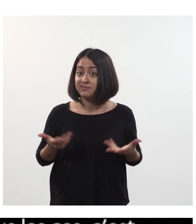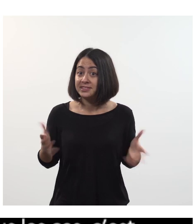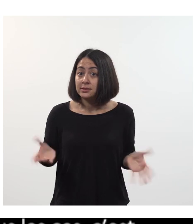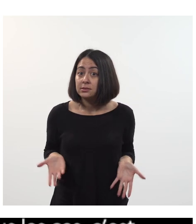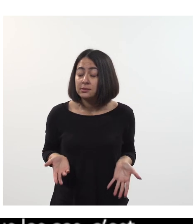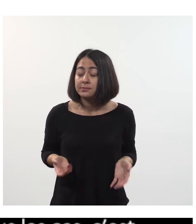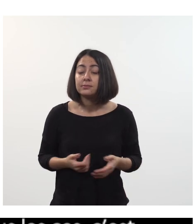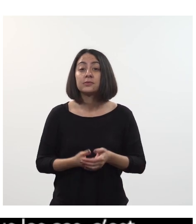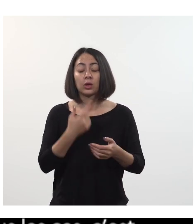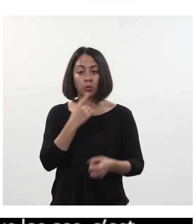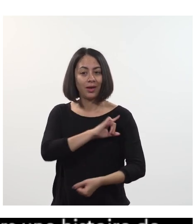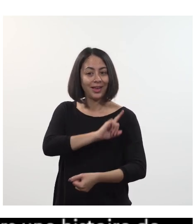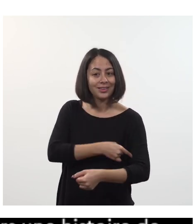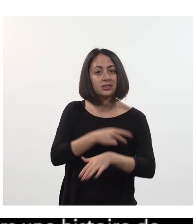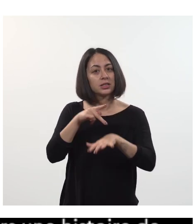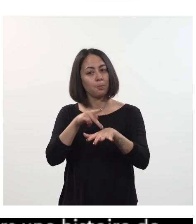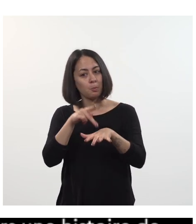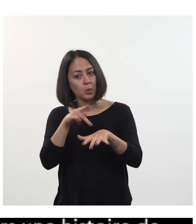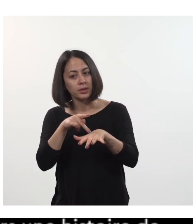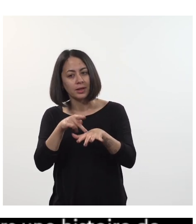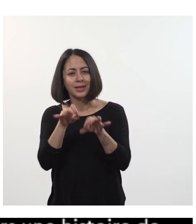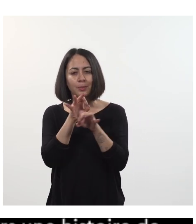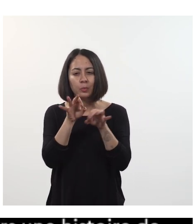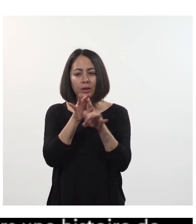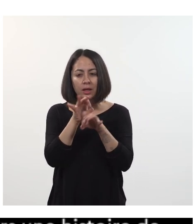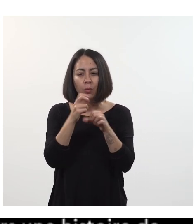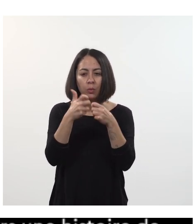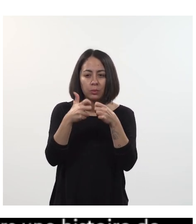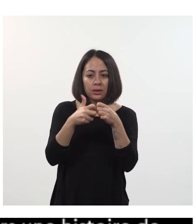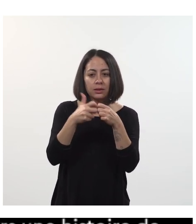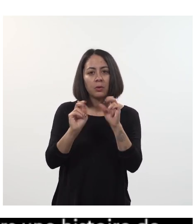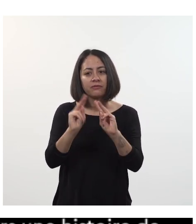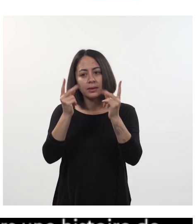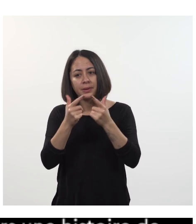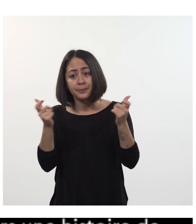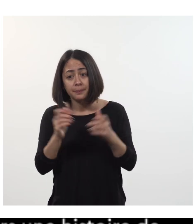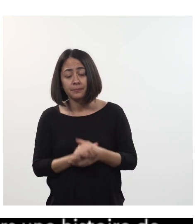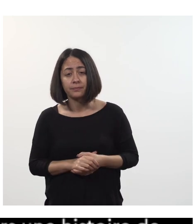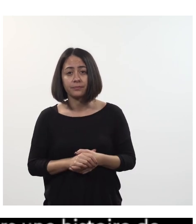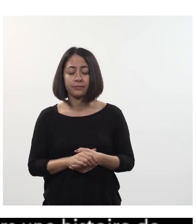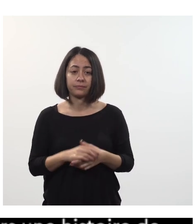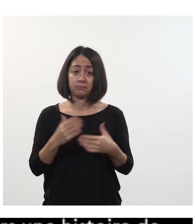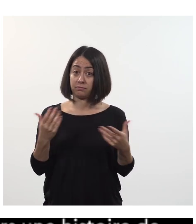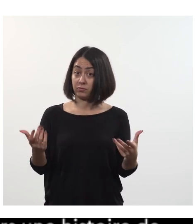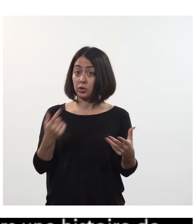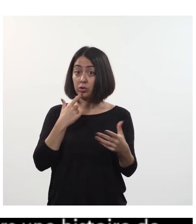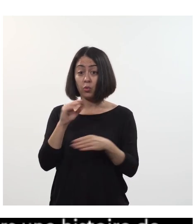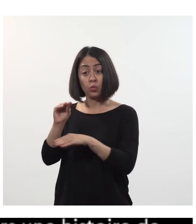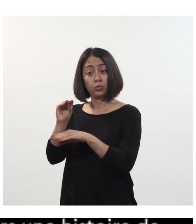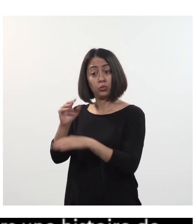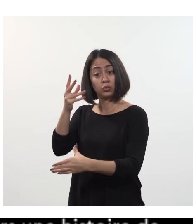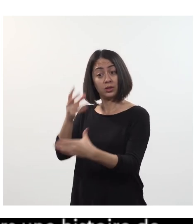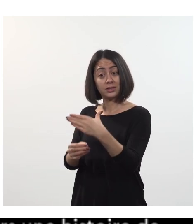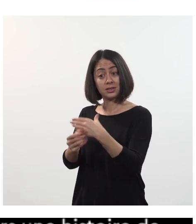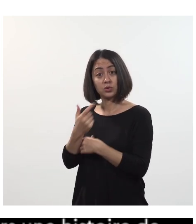en protéines, des fois en micronutriments, en vitamines, oligo-éléments. Donc, la dénutrition, elle est